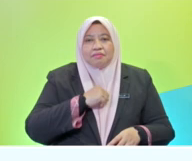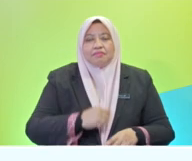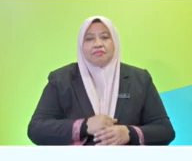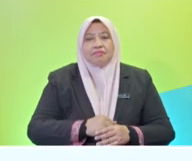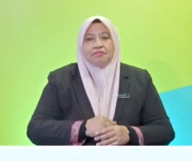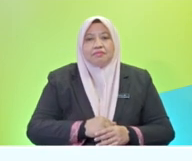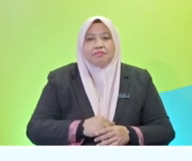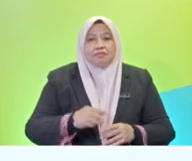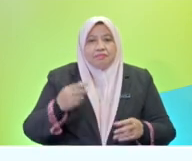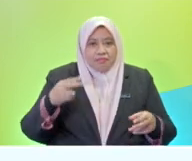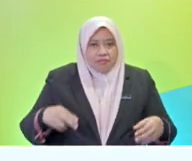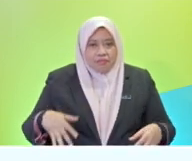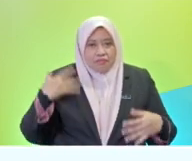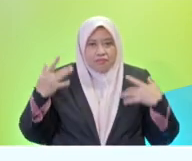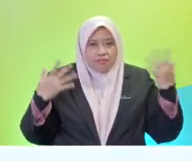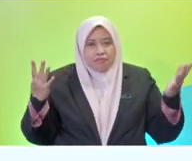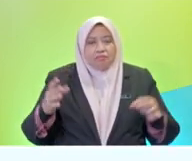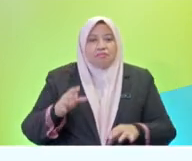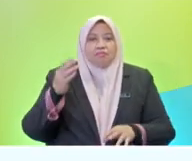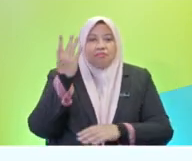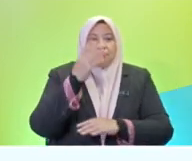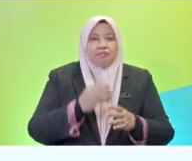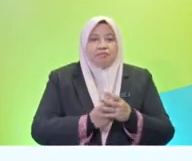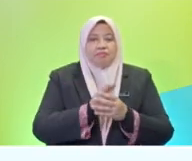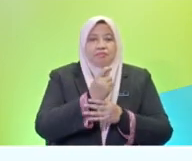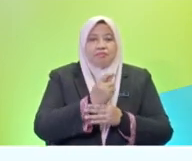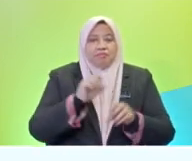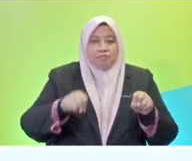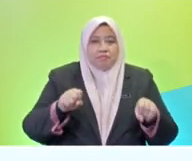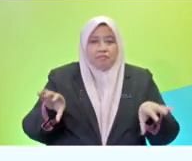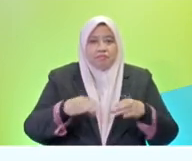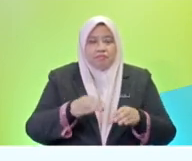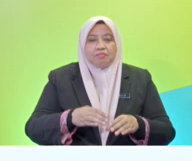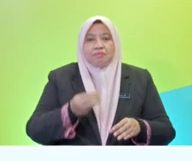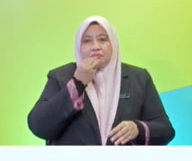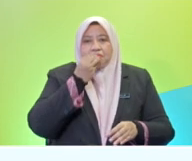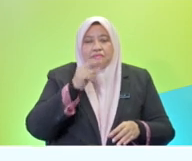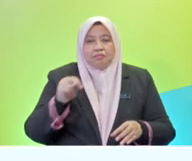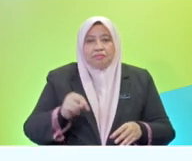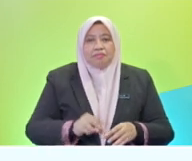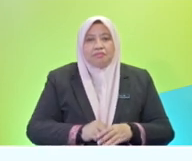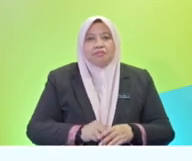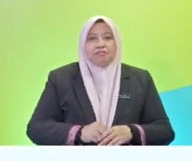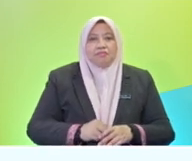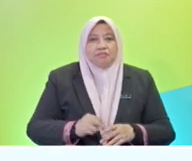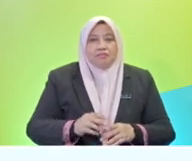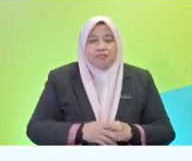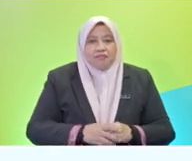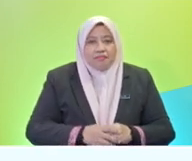Mas, hebat tak tumbuhan ini? Hebat dah, cikgu. Boleh buat makanan sendiri. Itulah ciptaan Allah.